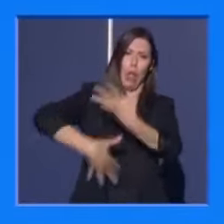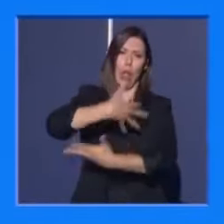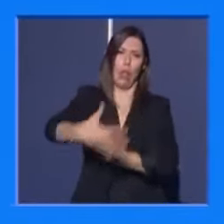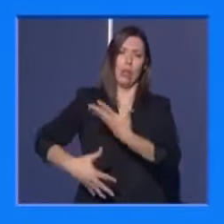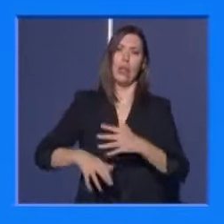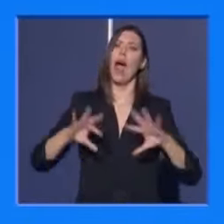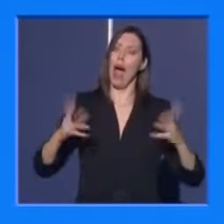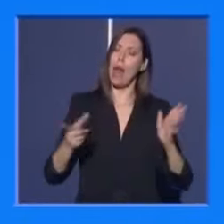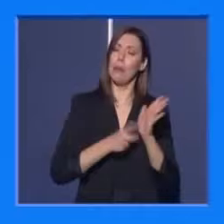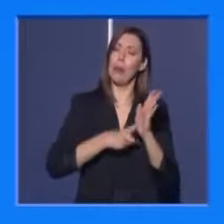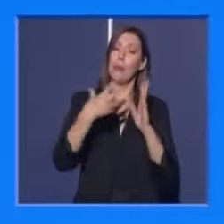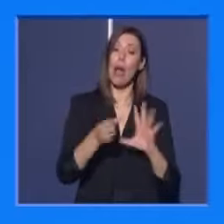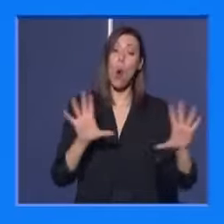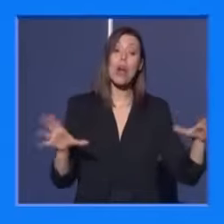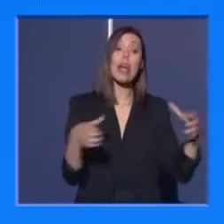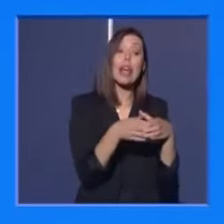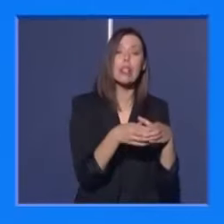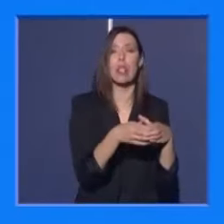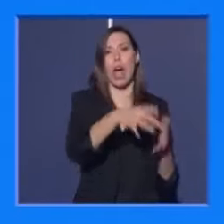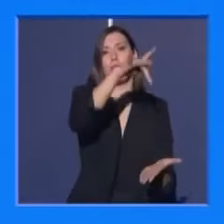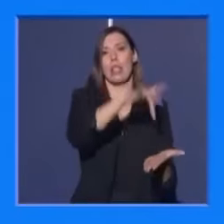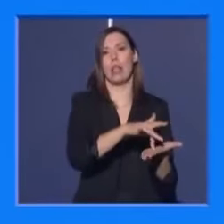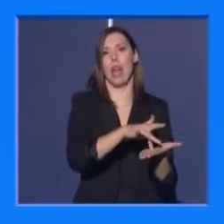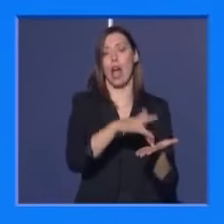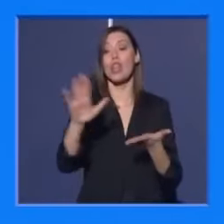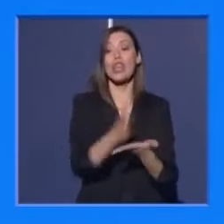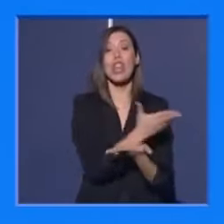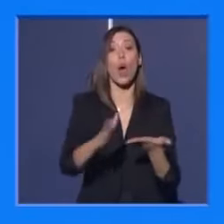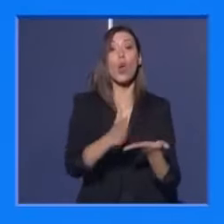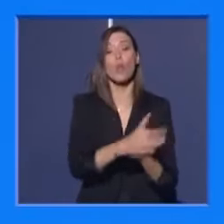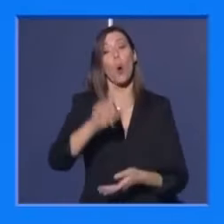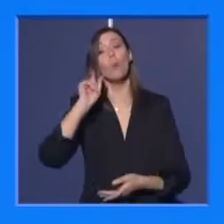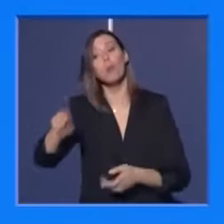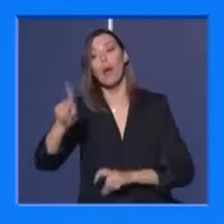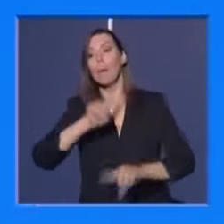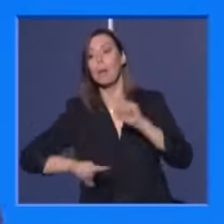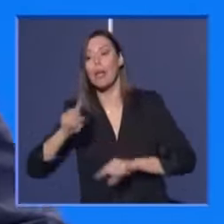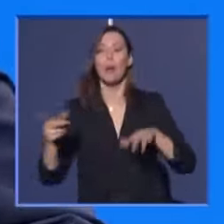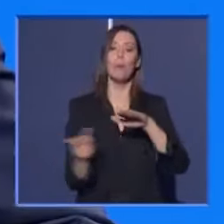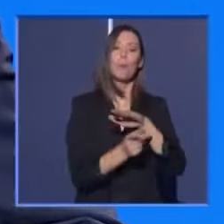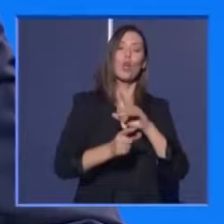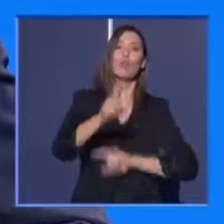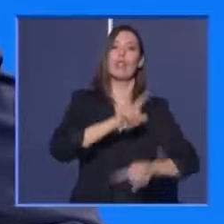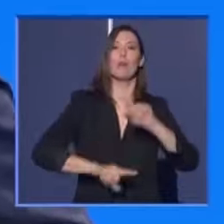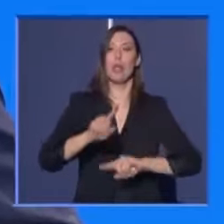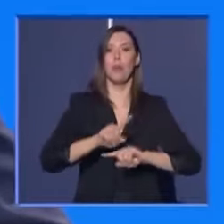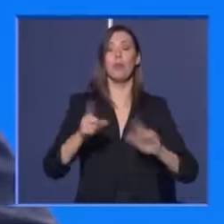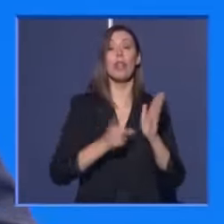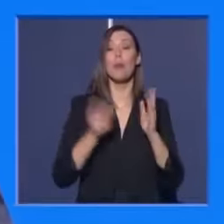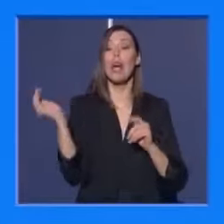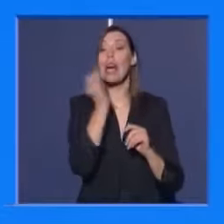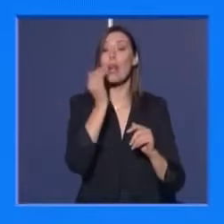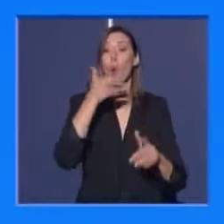και όσων παρανομούν από τα γυναικόπαιδα και πολύ πιο γρήγορες αποφάσεις για χορήγηση ασύλου και